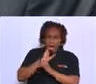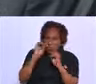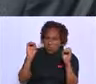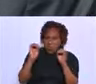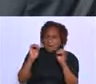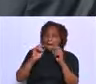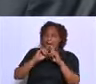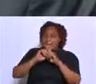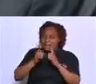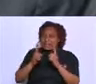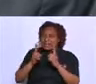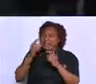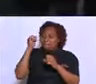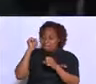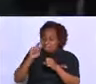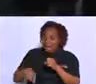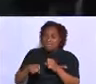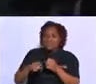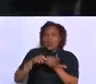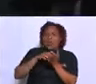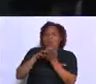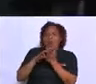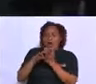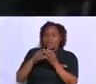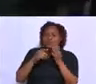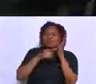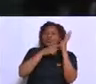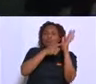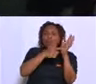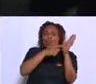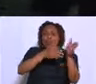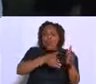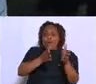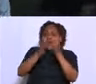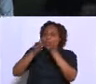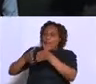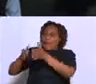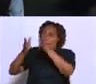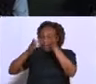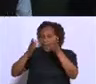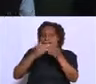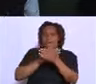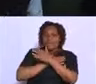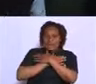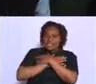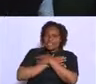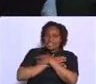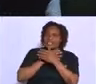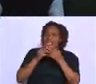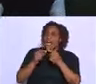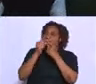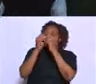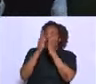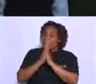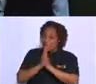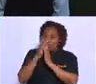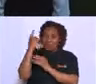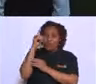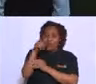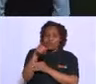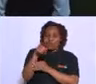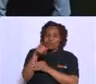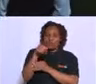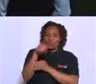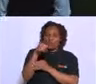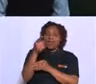fanya haraka, tembea haraka sana. Tuwaonyeshe njia ndugu zetu wanaokuja. Njoo, njoo. Kuna maombi maalum kwa ajili yako. Wale kule